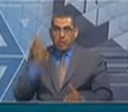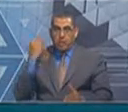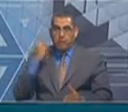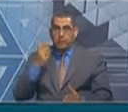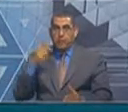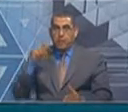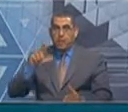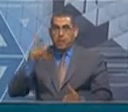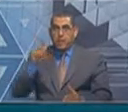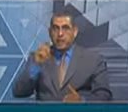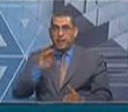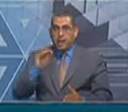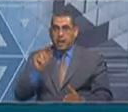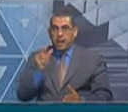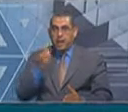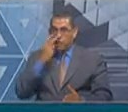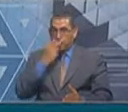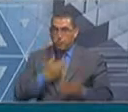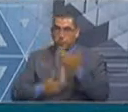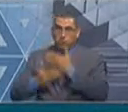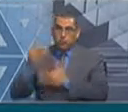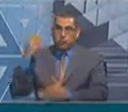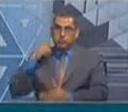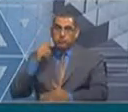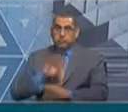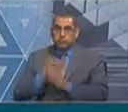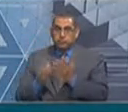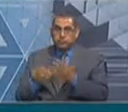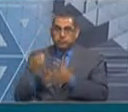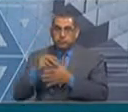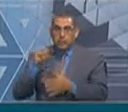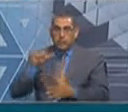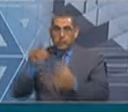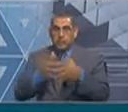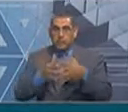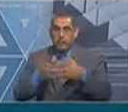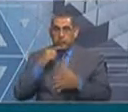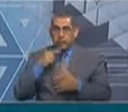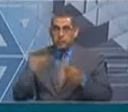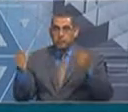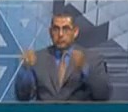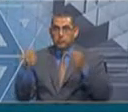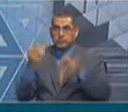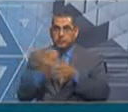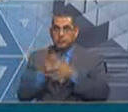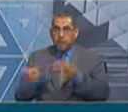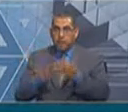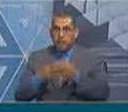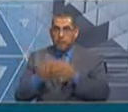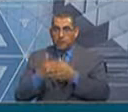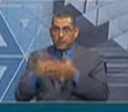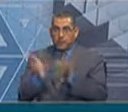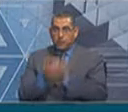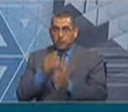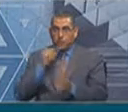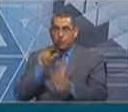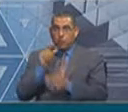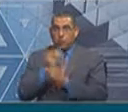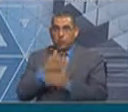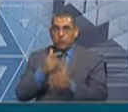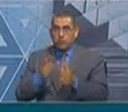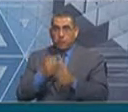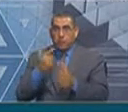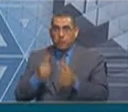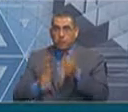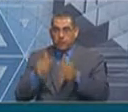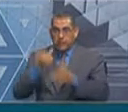عهد الرئيس رونالد ريغان. وقد لقت خطوة الرئيس الأمريكي معارضة من خصومه في الحزب الديمقراطي وفي مقدمتهم